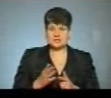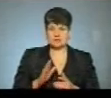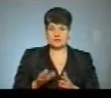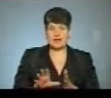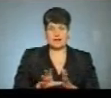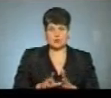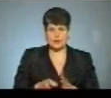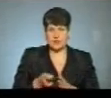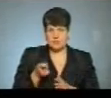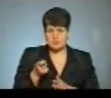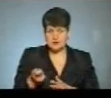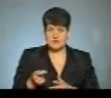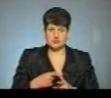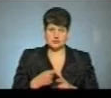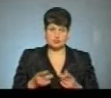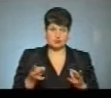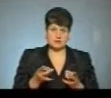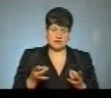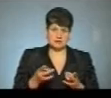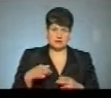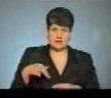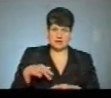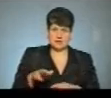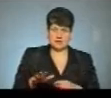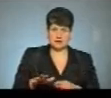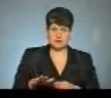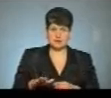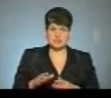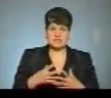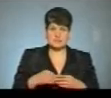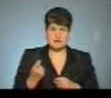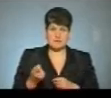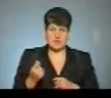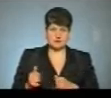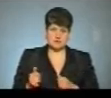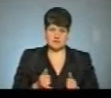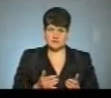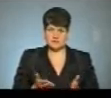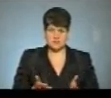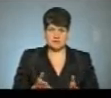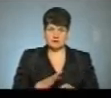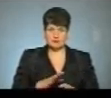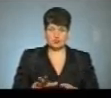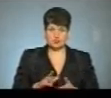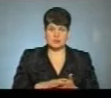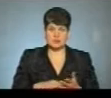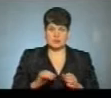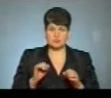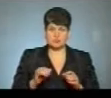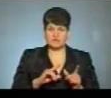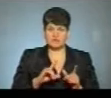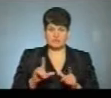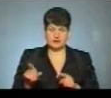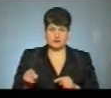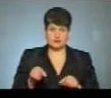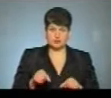подача, чи потрібно фізично йти до вас? Сім'я мало забезпечена, я так, не буде далі можливості чоловіку ні виїхати, ні